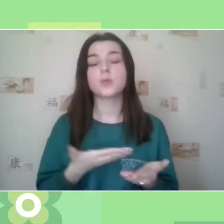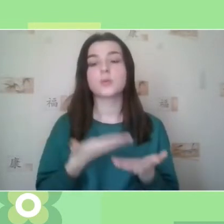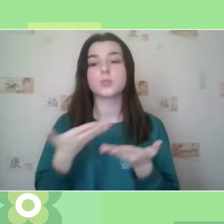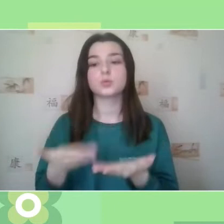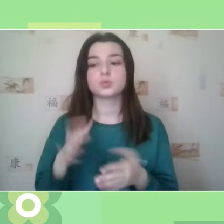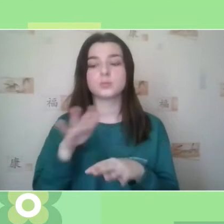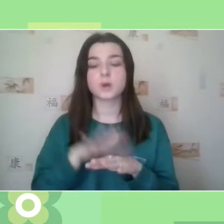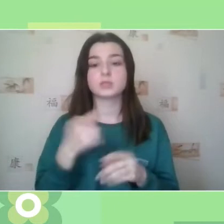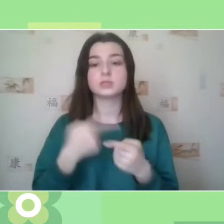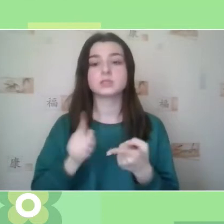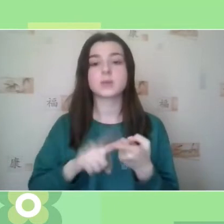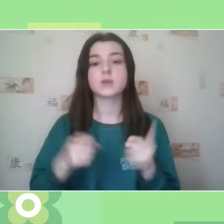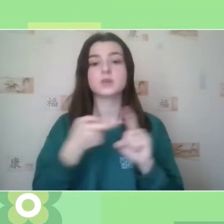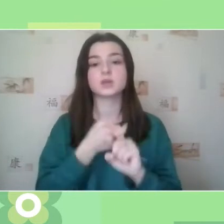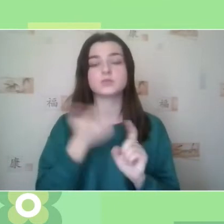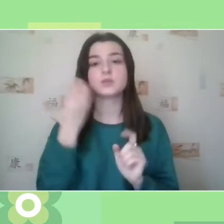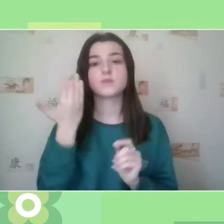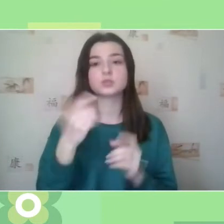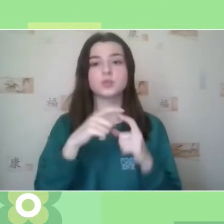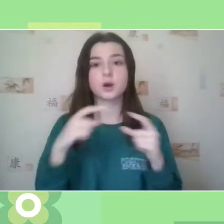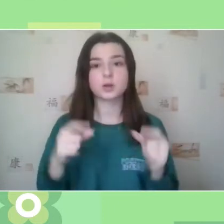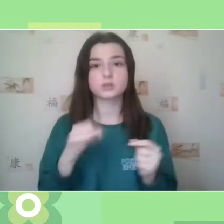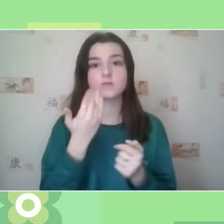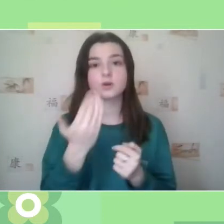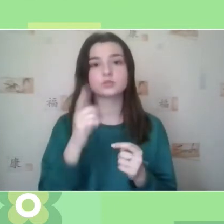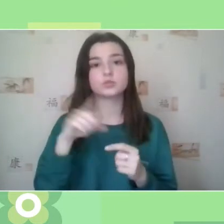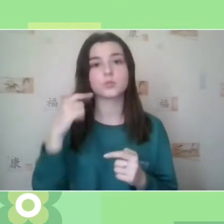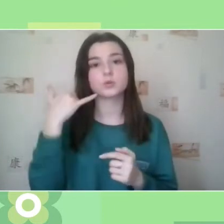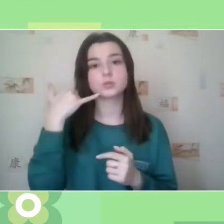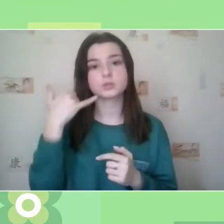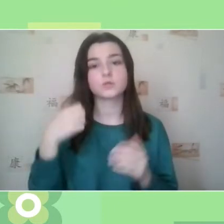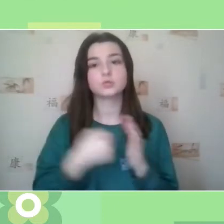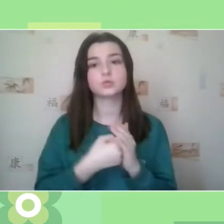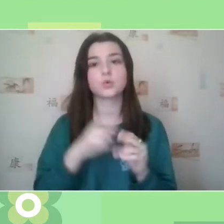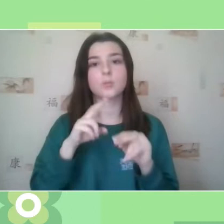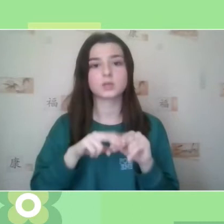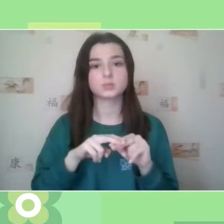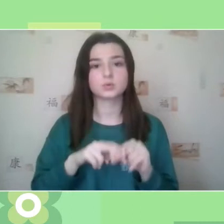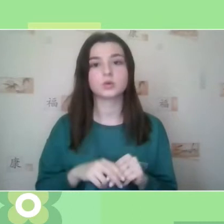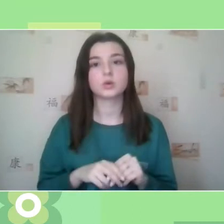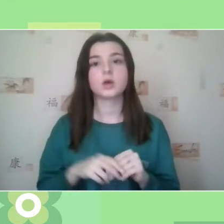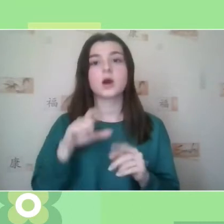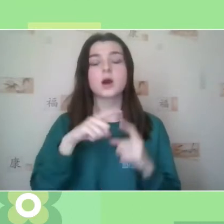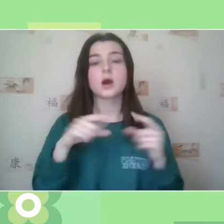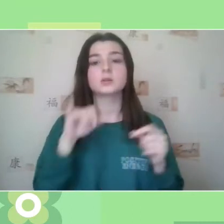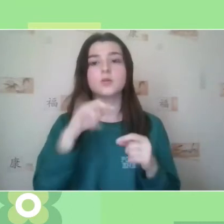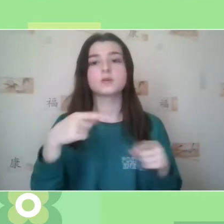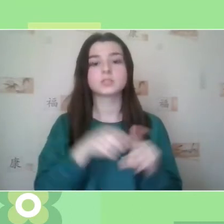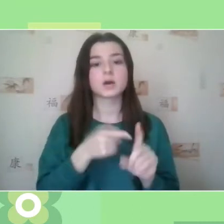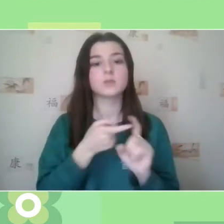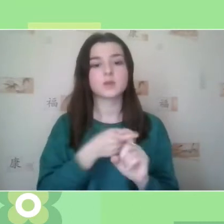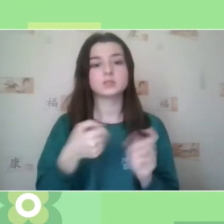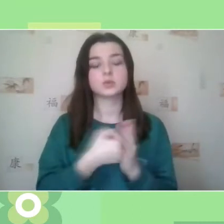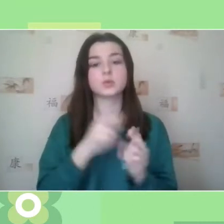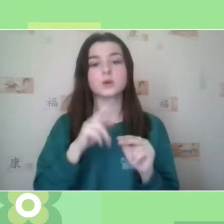прив'язування вашої картки і вашого номеру телефону до паспорту. Ну, картка у вас і так прив'язана до паспорту, да?